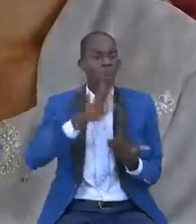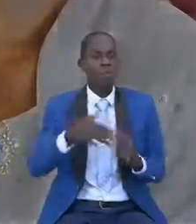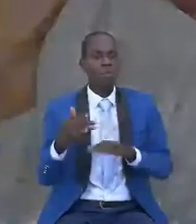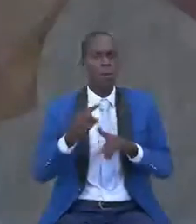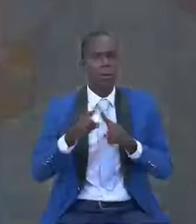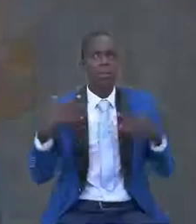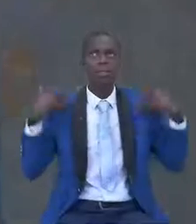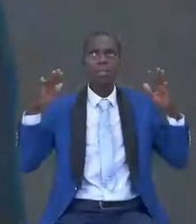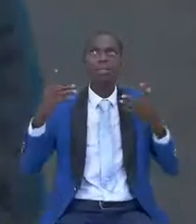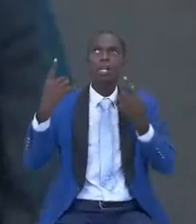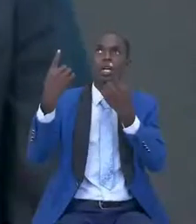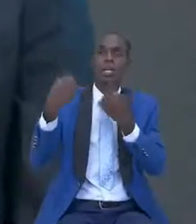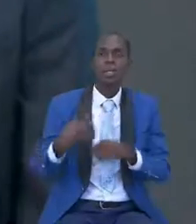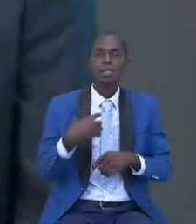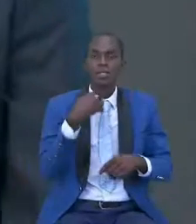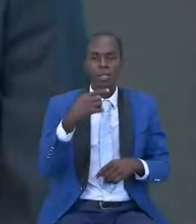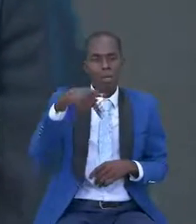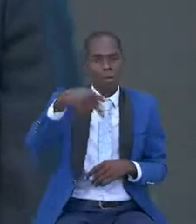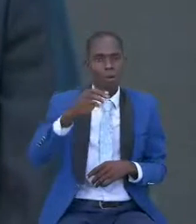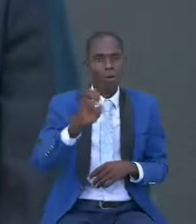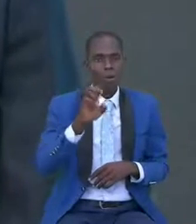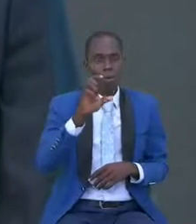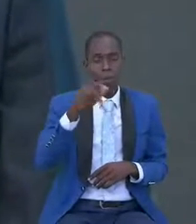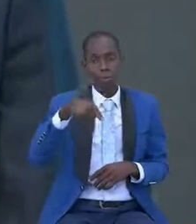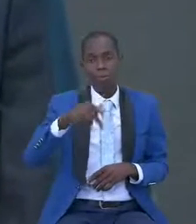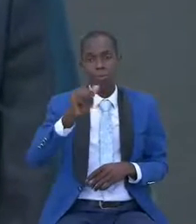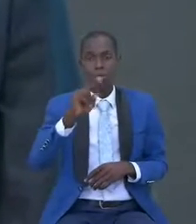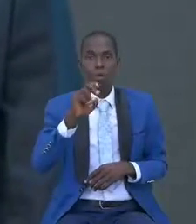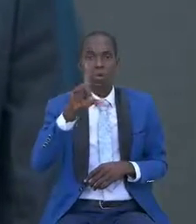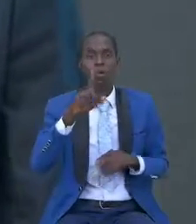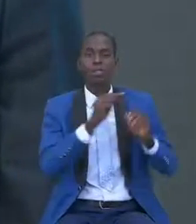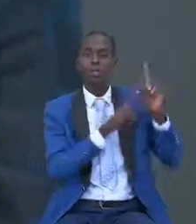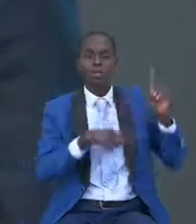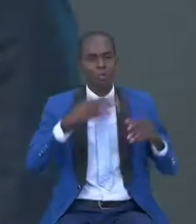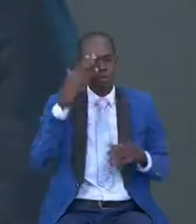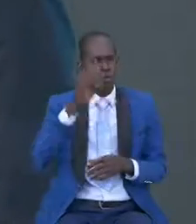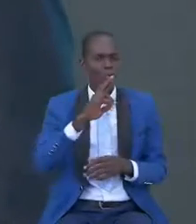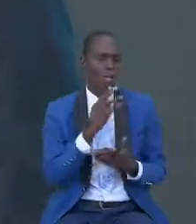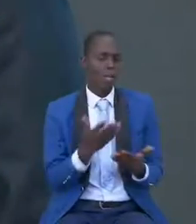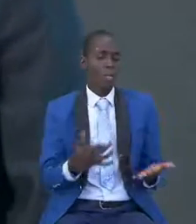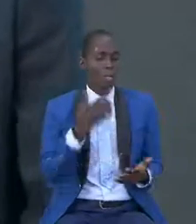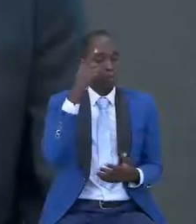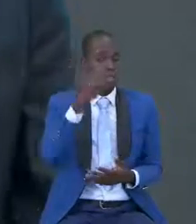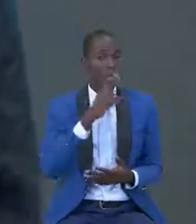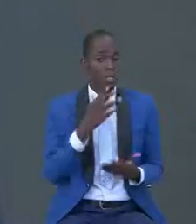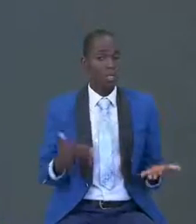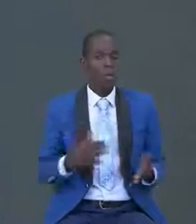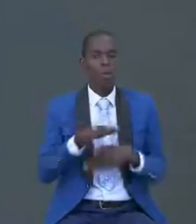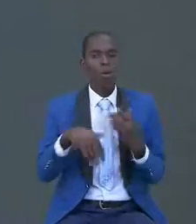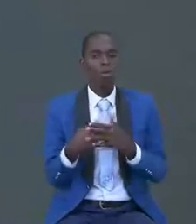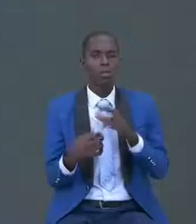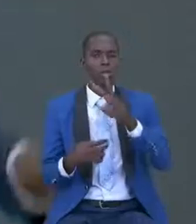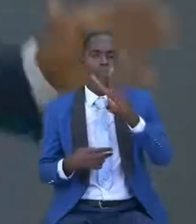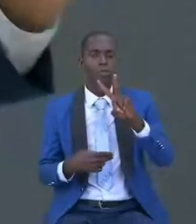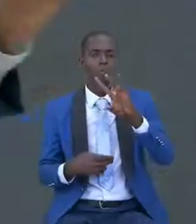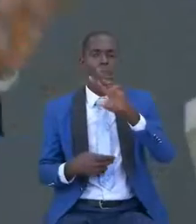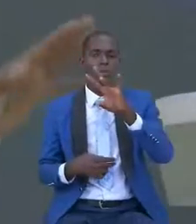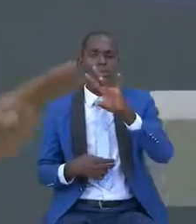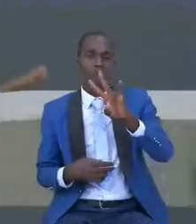dit, le Seigneur sait que tu es là. Et parce que tu es là, tous les